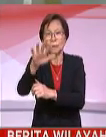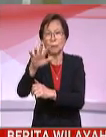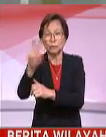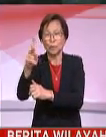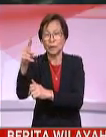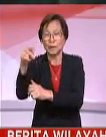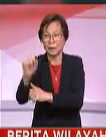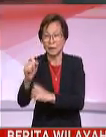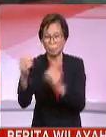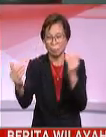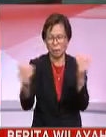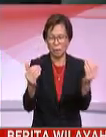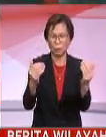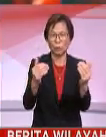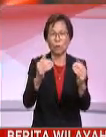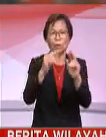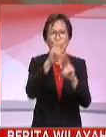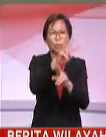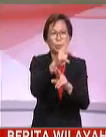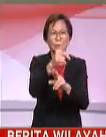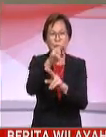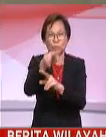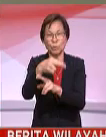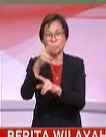16,152 kes berbanding